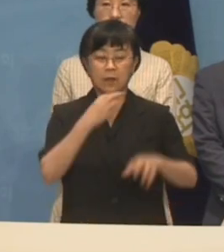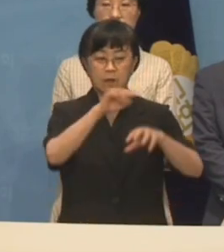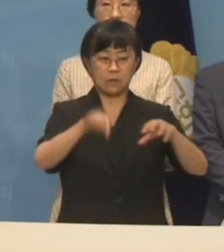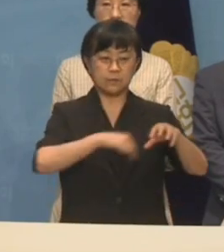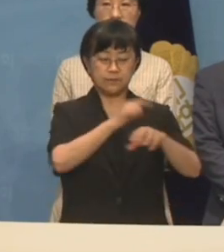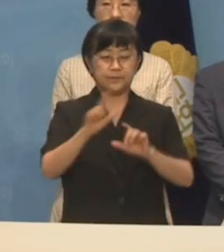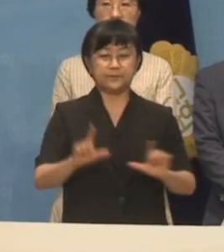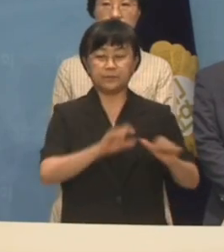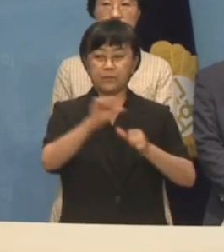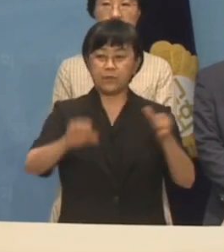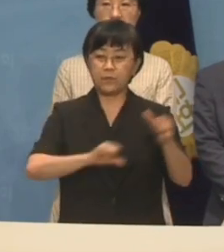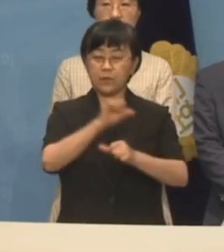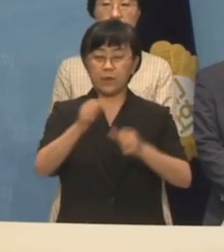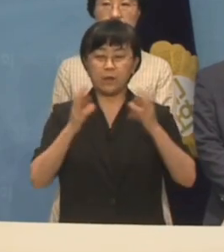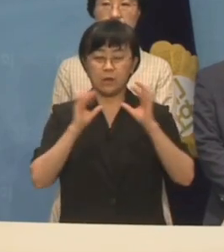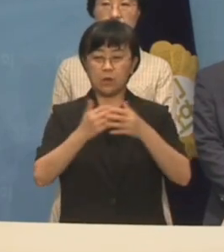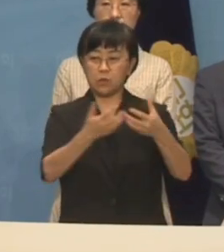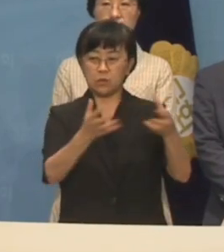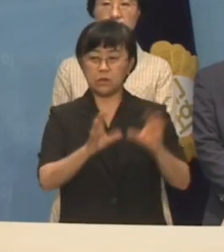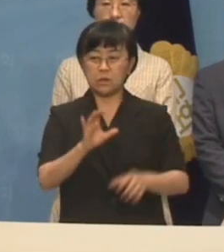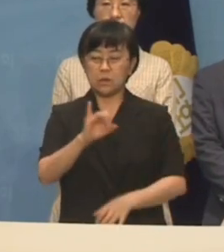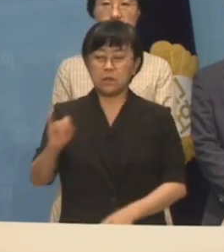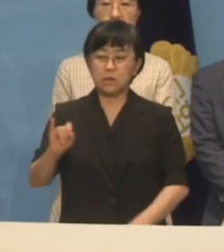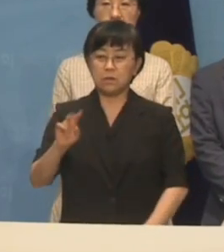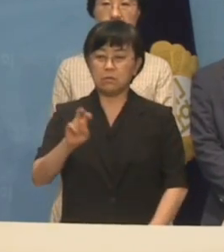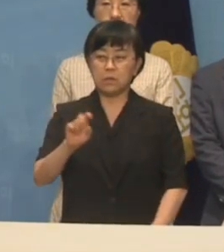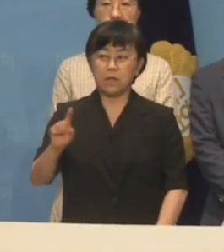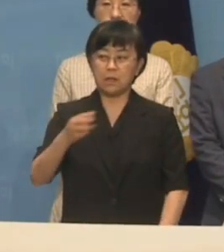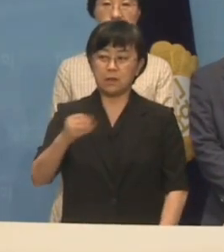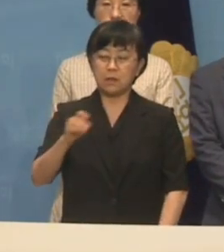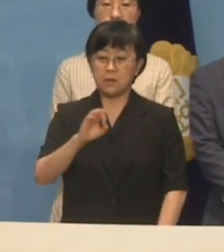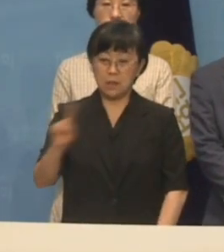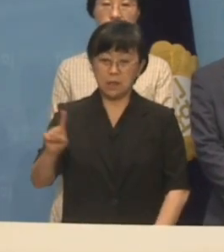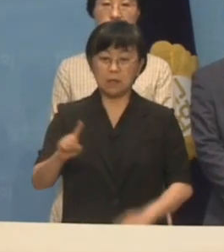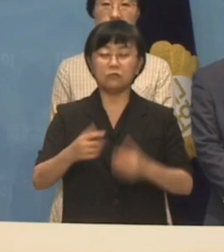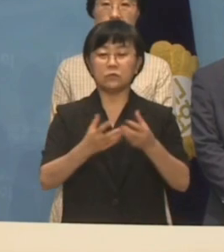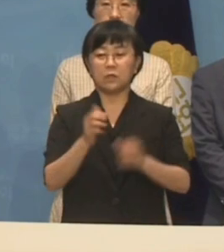수도권 생태 유아 공동체의 이마리아 사무국장님 오셨습니다.